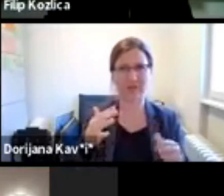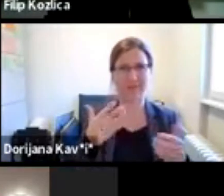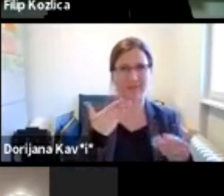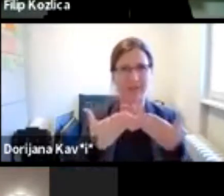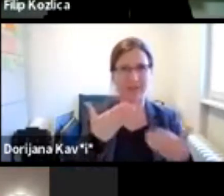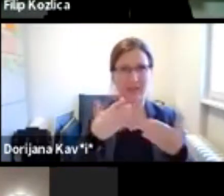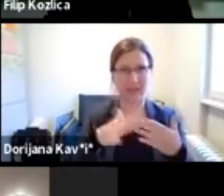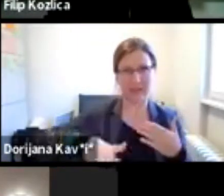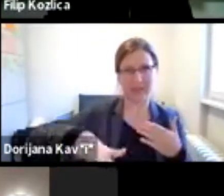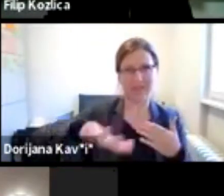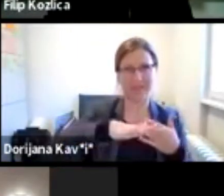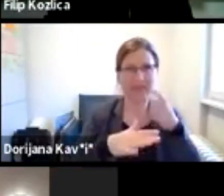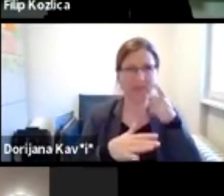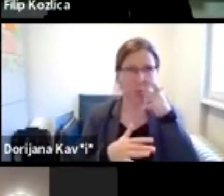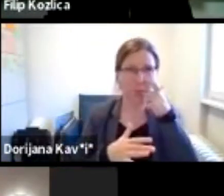da ste tu